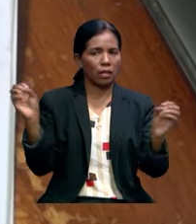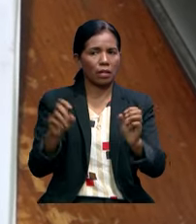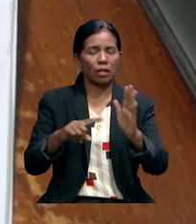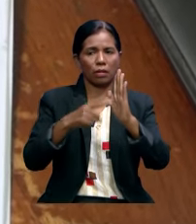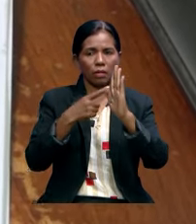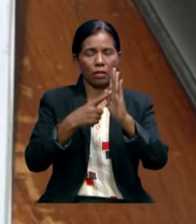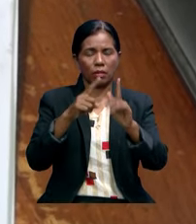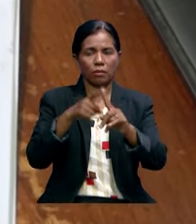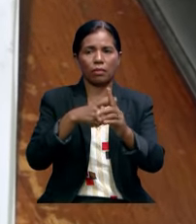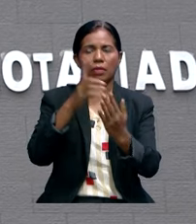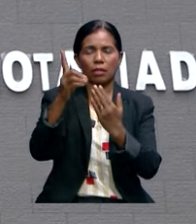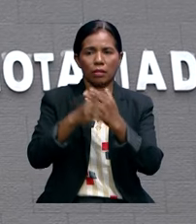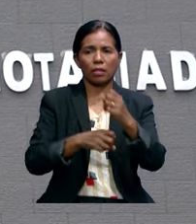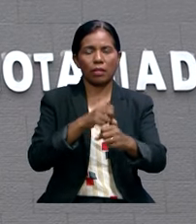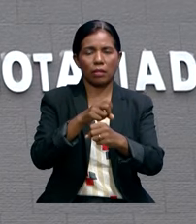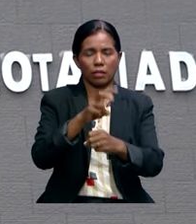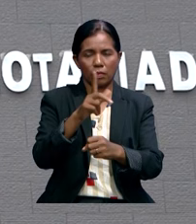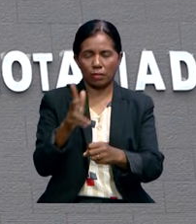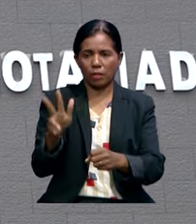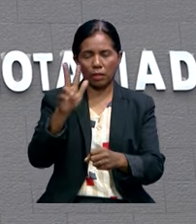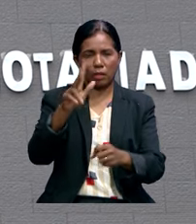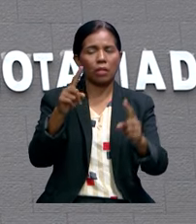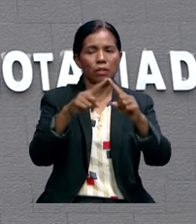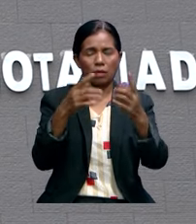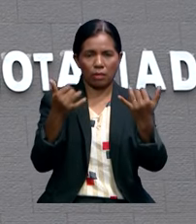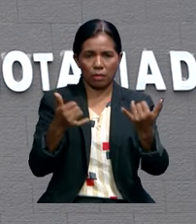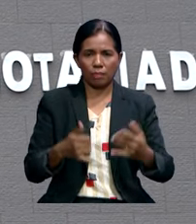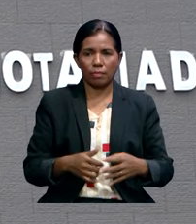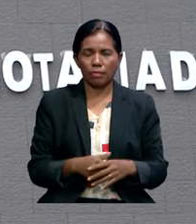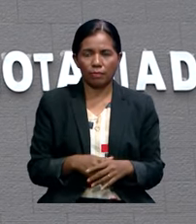keda susi fulan dezembro tinang riuroron resintolu to agora Zemendes Jacinto Fuka Zemen.